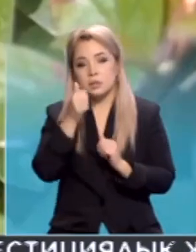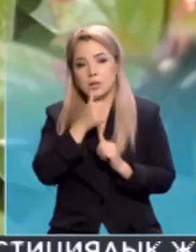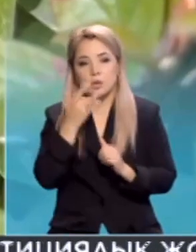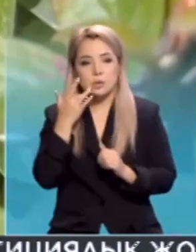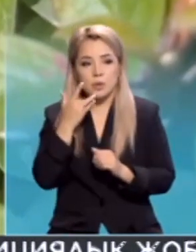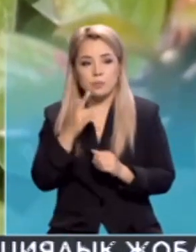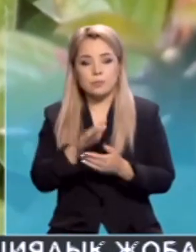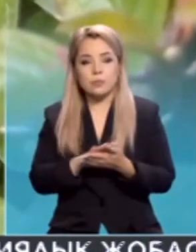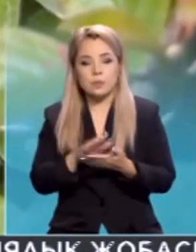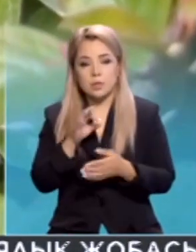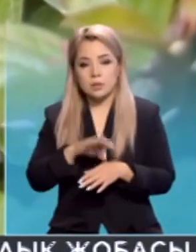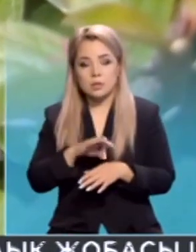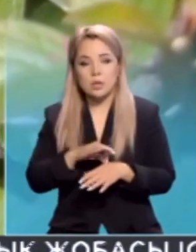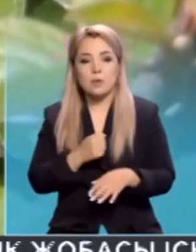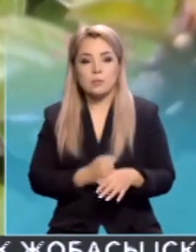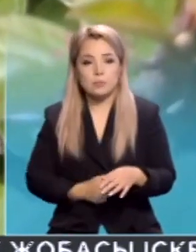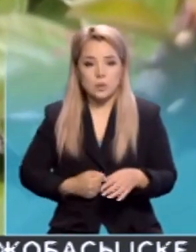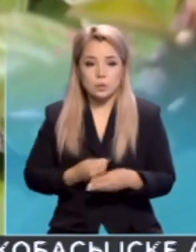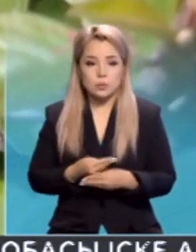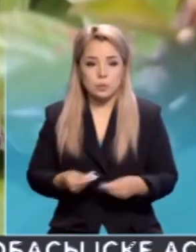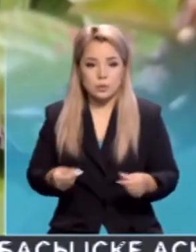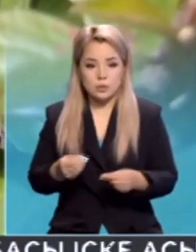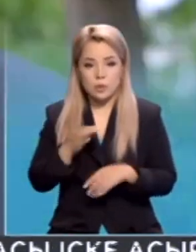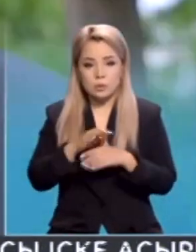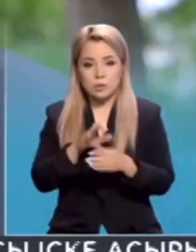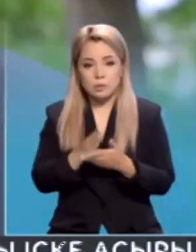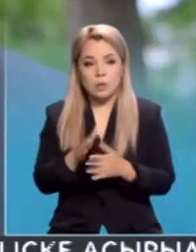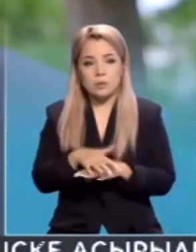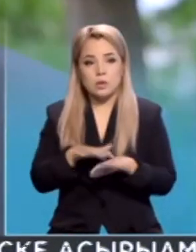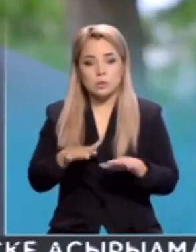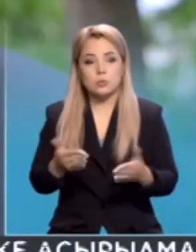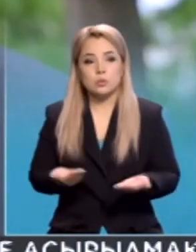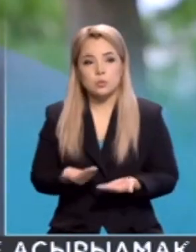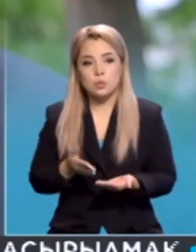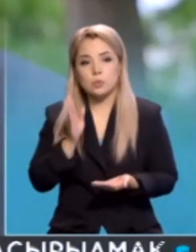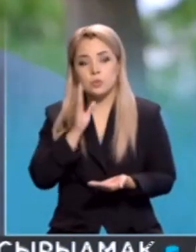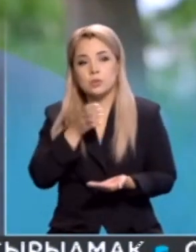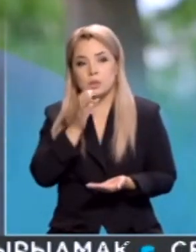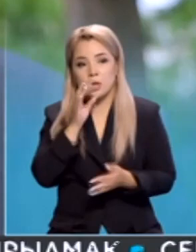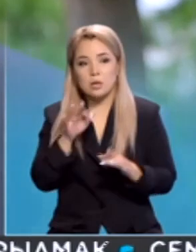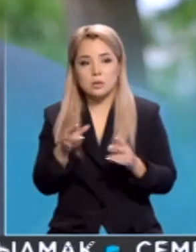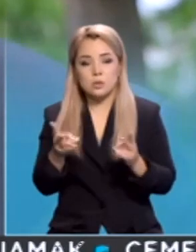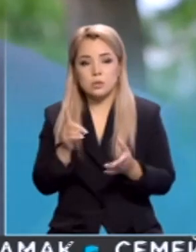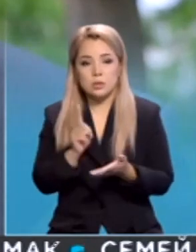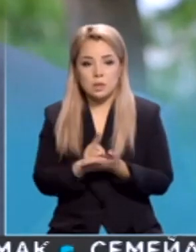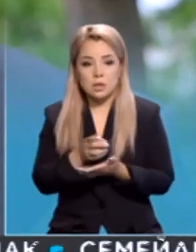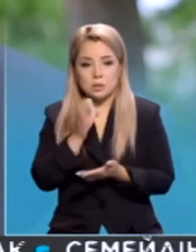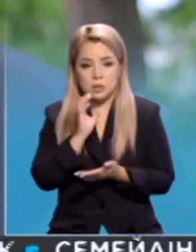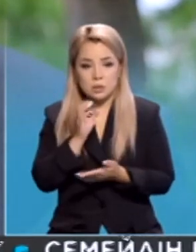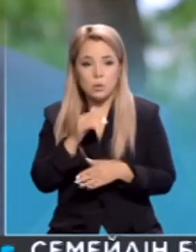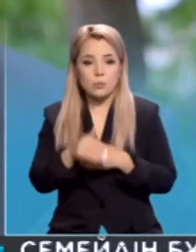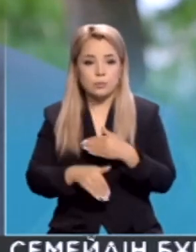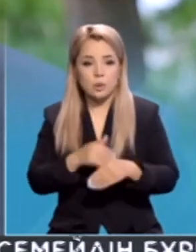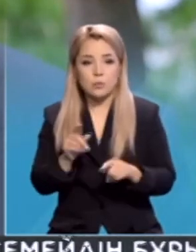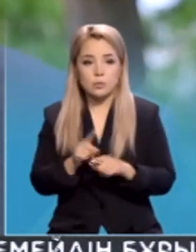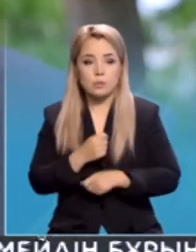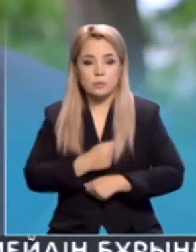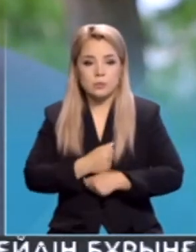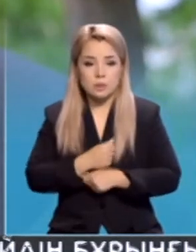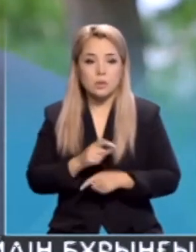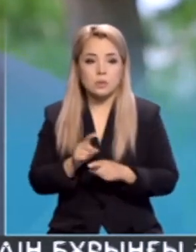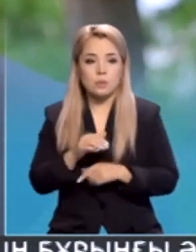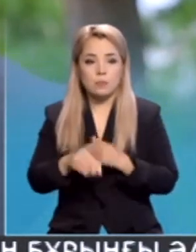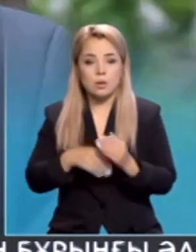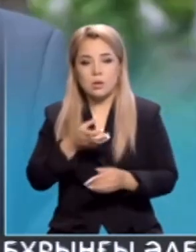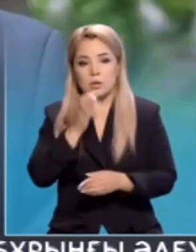патогенсіз белгілері бұл іш өтуімен өтеді. Тұрғындардан суды ішкен кезде қайнатып ішу, суға түскен кезде де байқап жаңағыдай